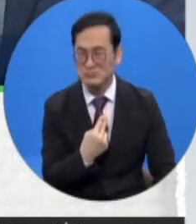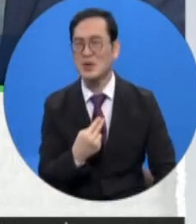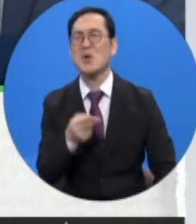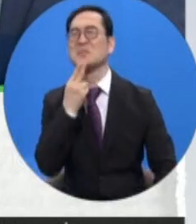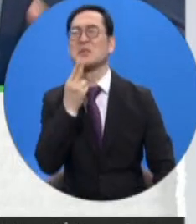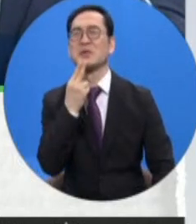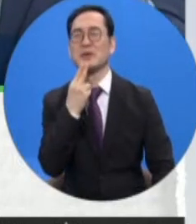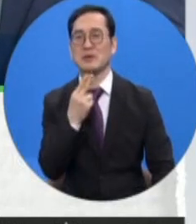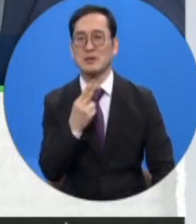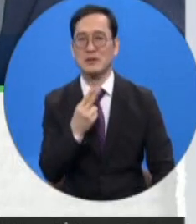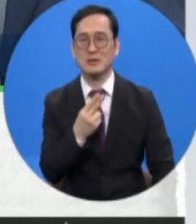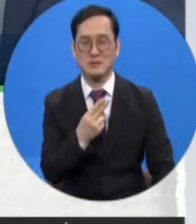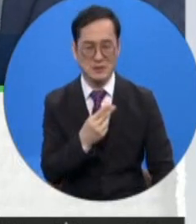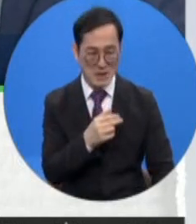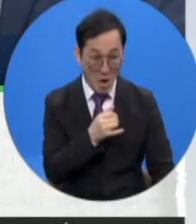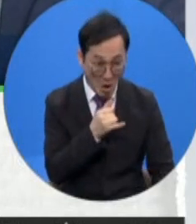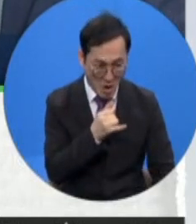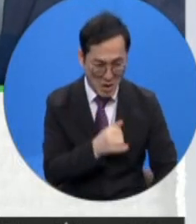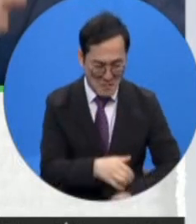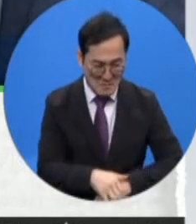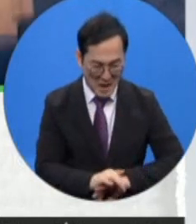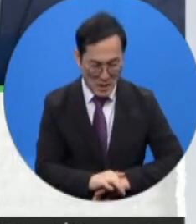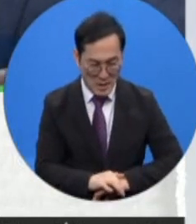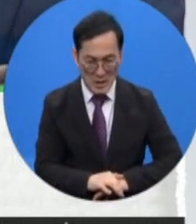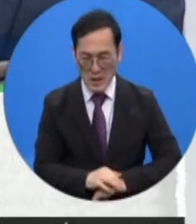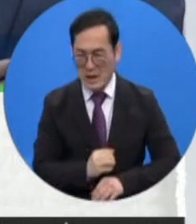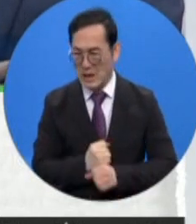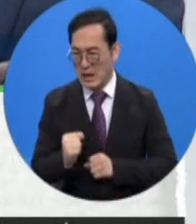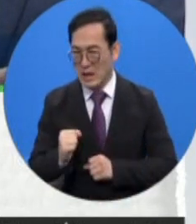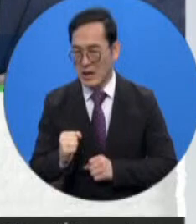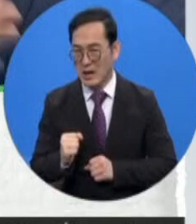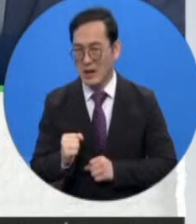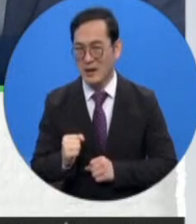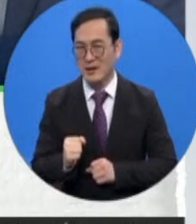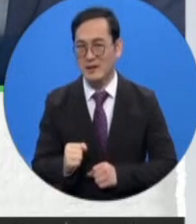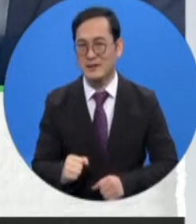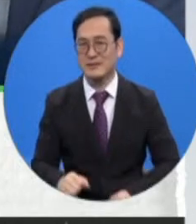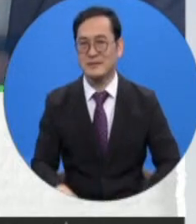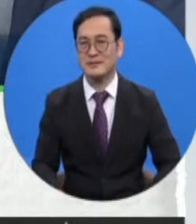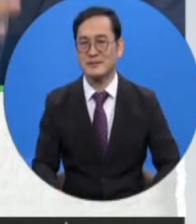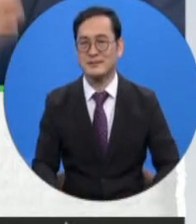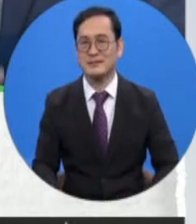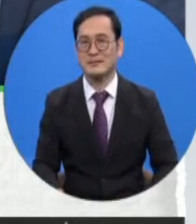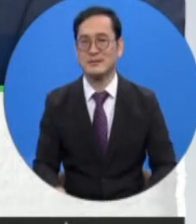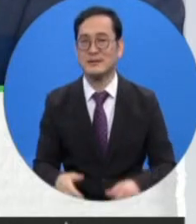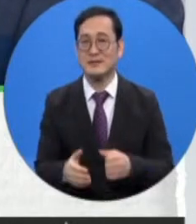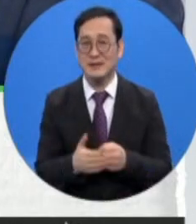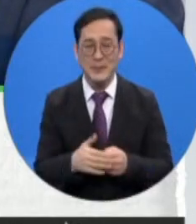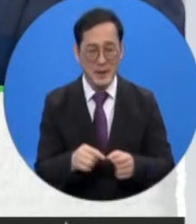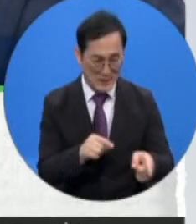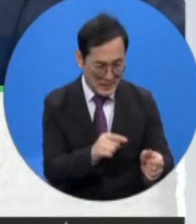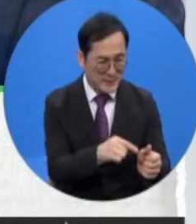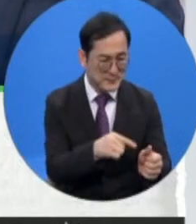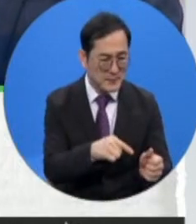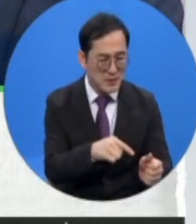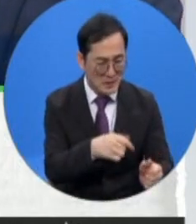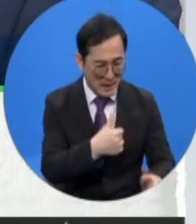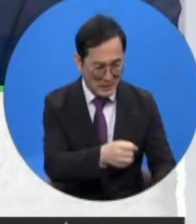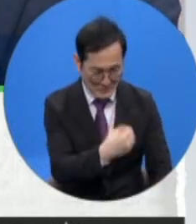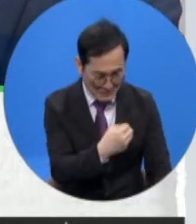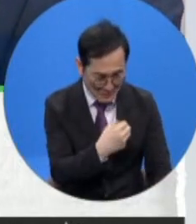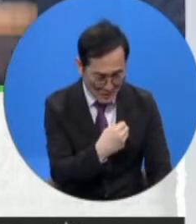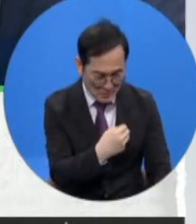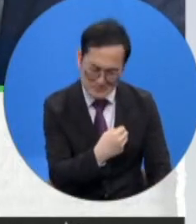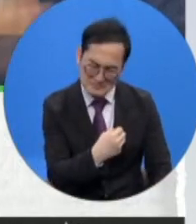말만 믿고 그것을 그대로 대응했다가는 정말 어려움에 처할 수 있기 때문에 다양한 의미에서의 팩트체크가 이루어져야 될 것